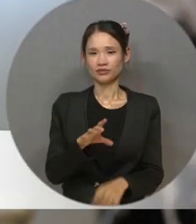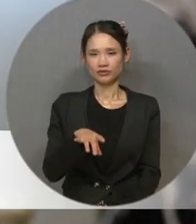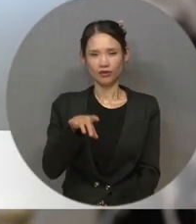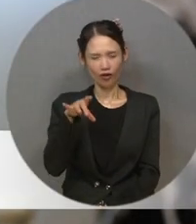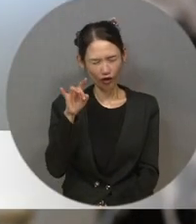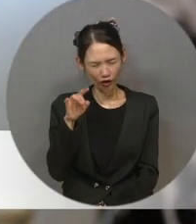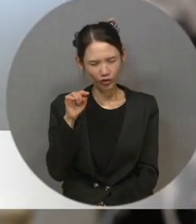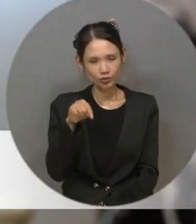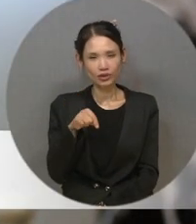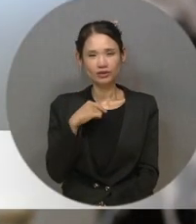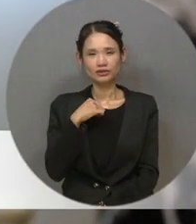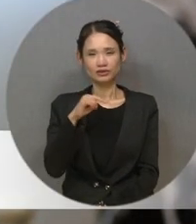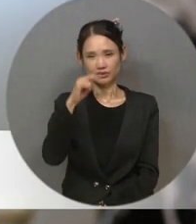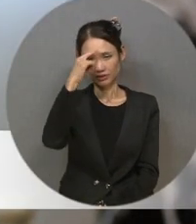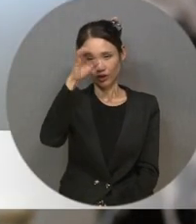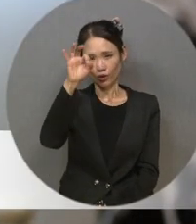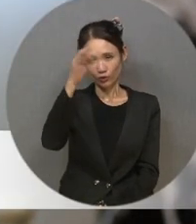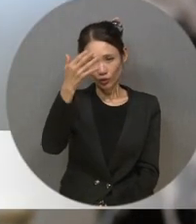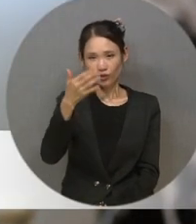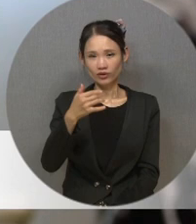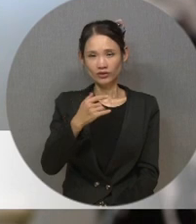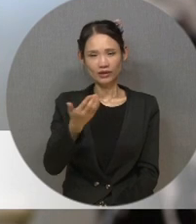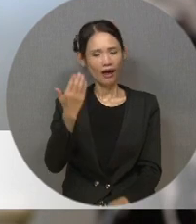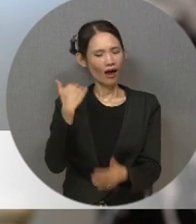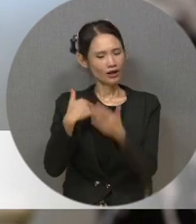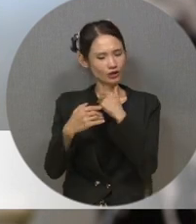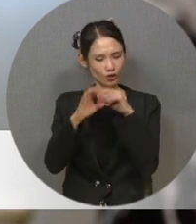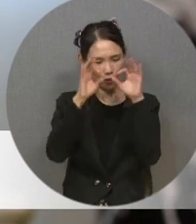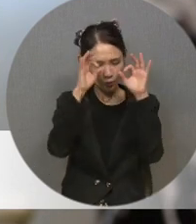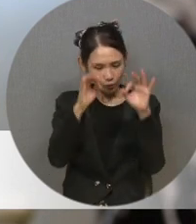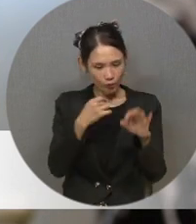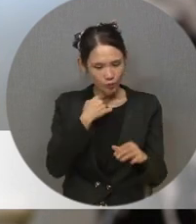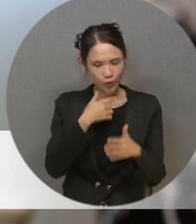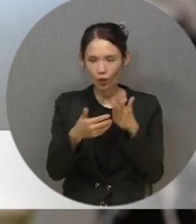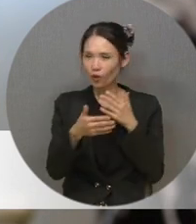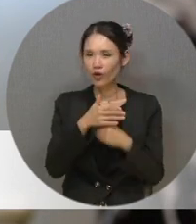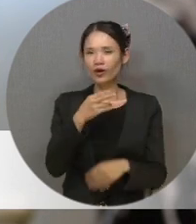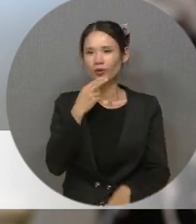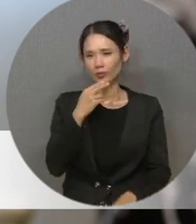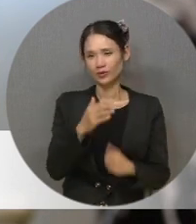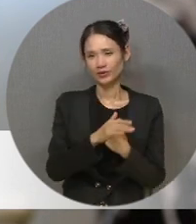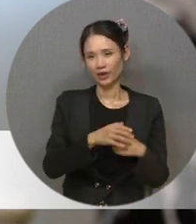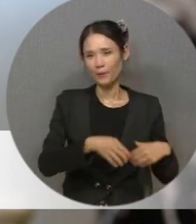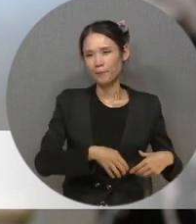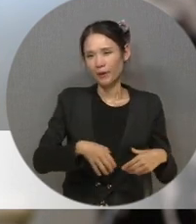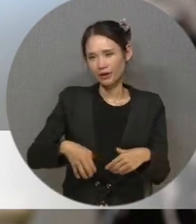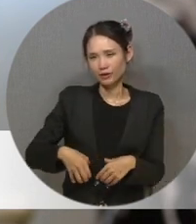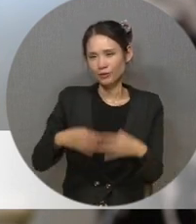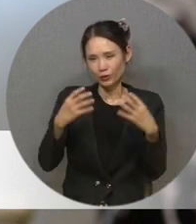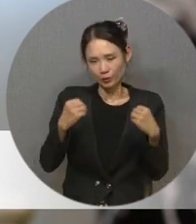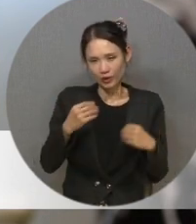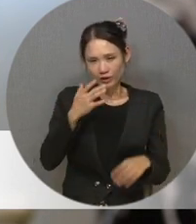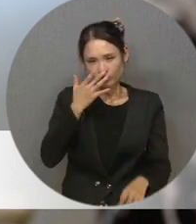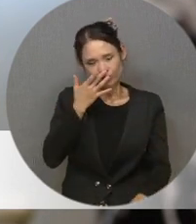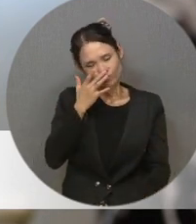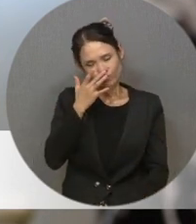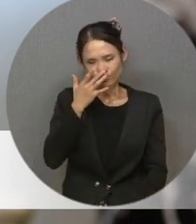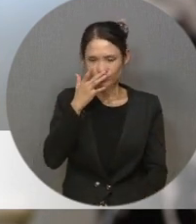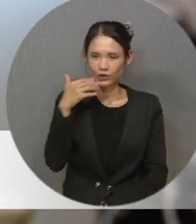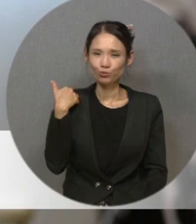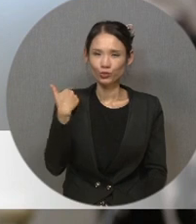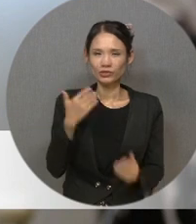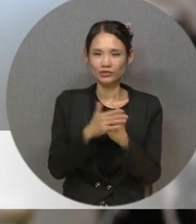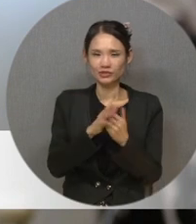처음에는 이렇게 최첨단 기기들을 제가 이전에는 본 적이 없어서 좀 망설이기도 하고 잘 몰랐기 때문에